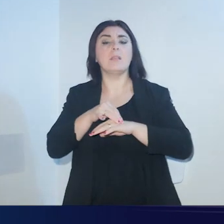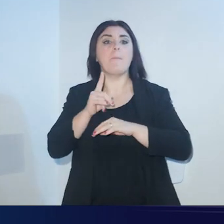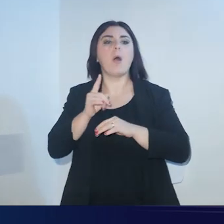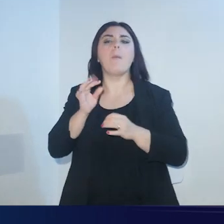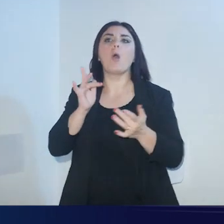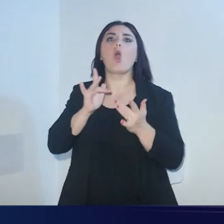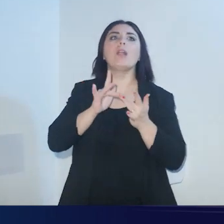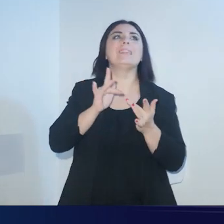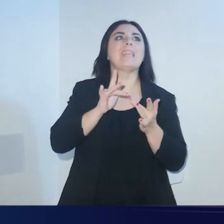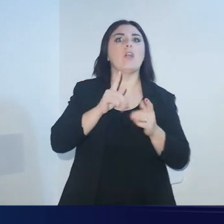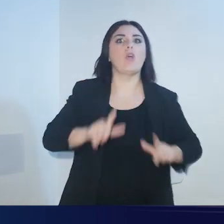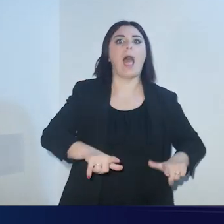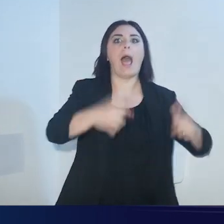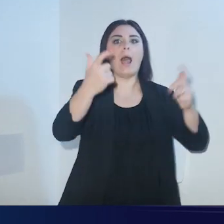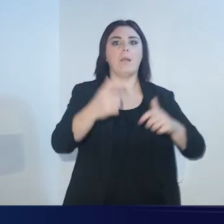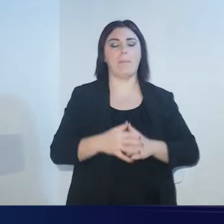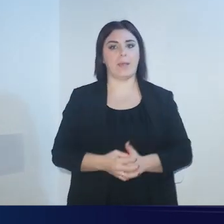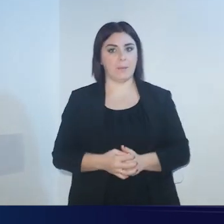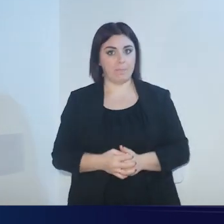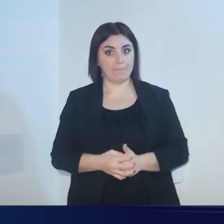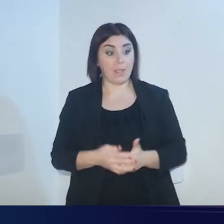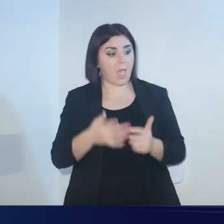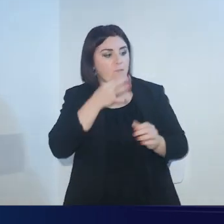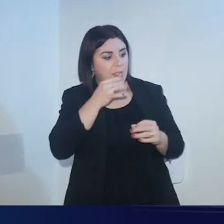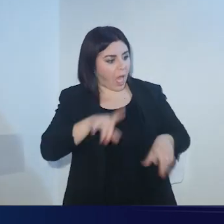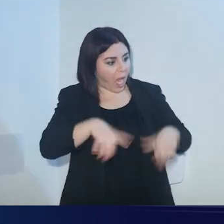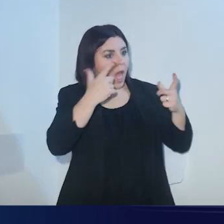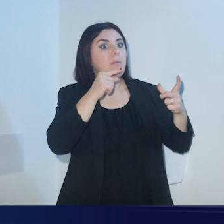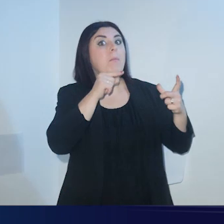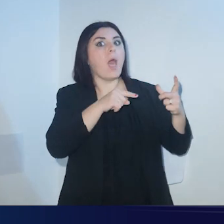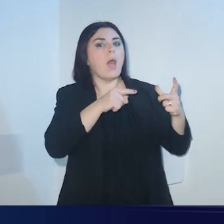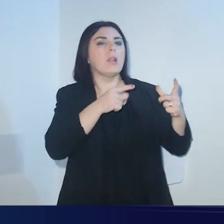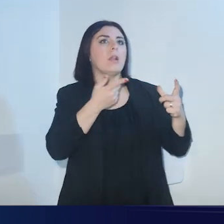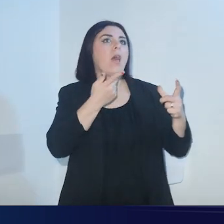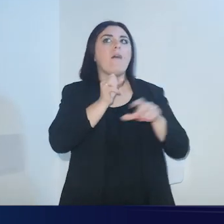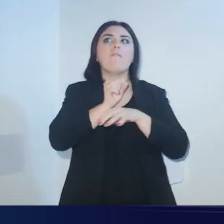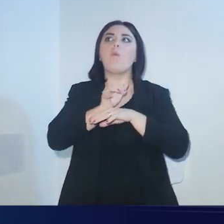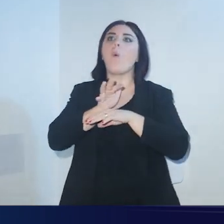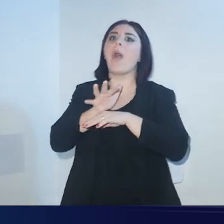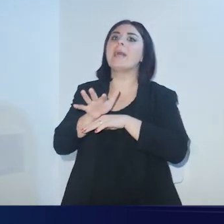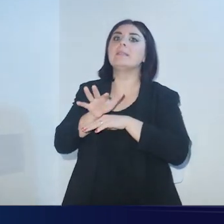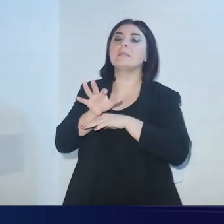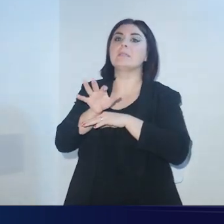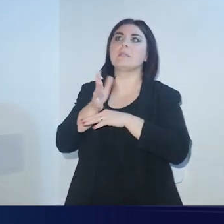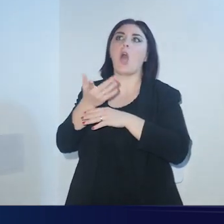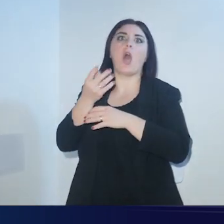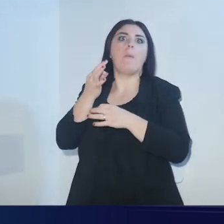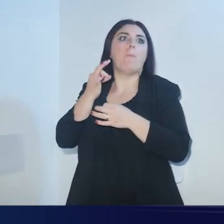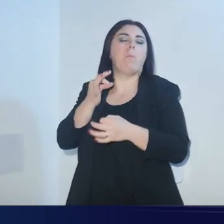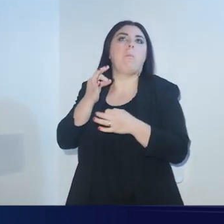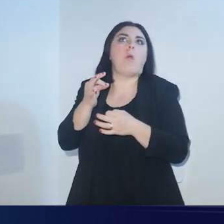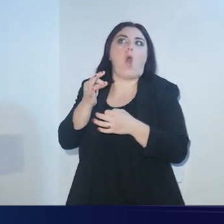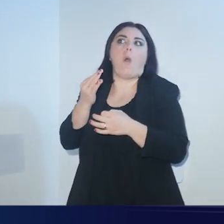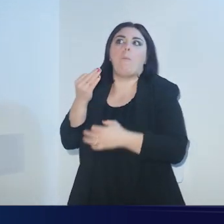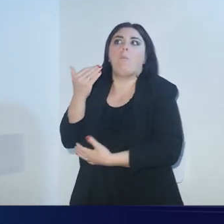contatto con gli alberi. Quindi gli alberi hanno sempre avuto un'influenza, un impatto